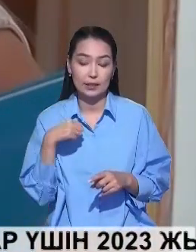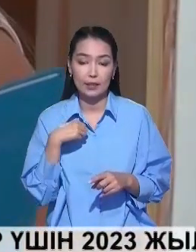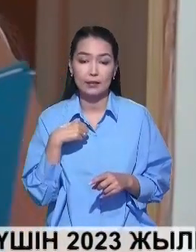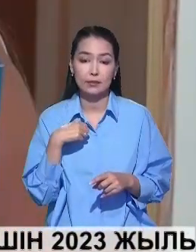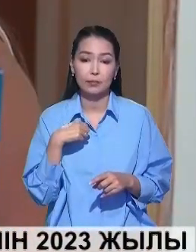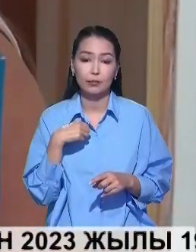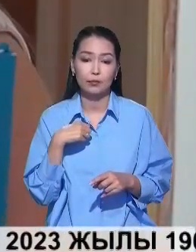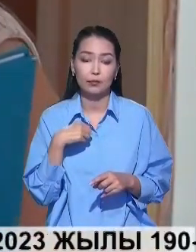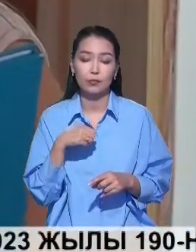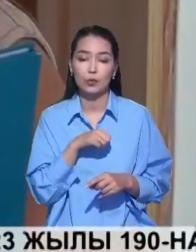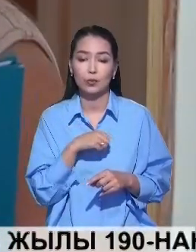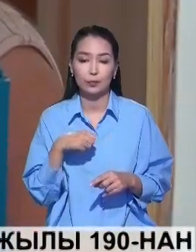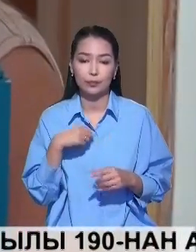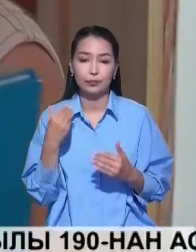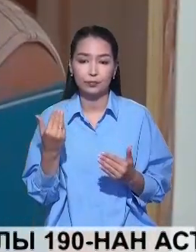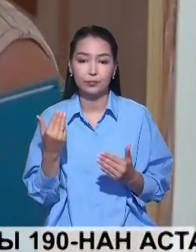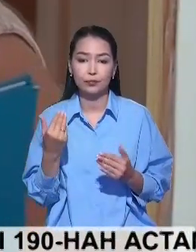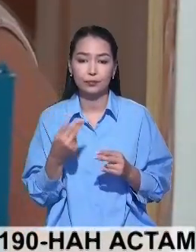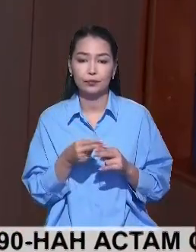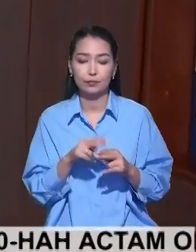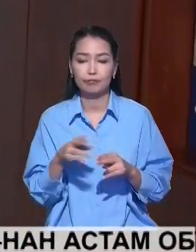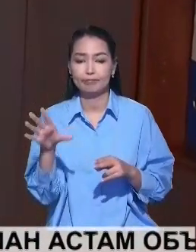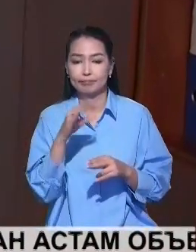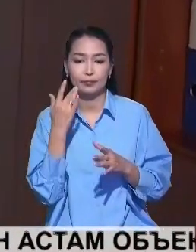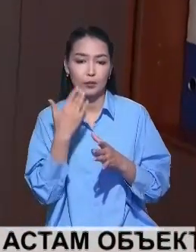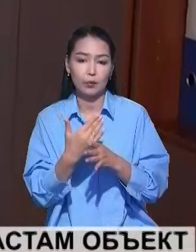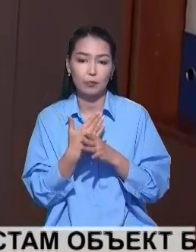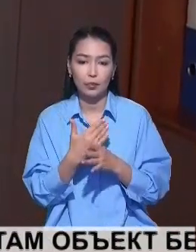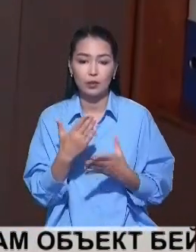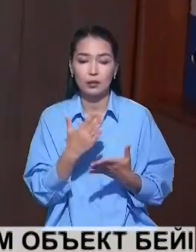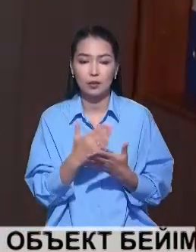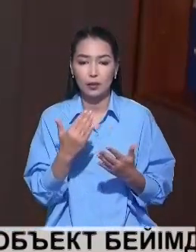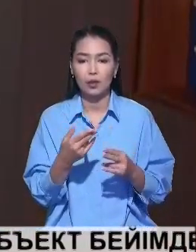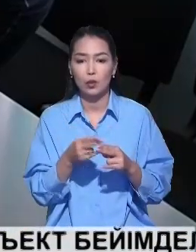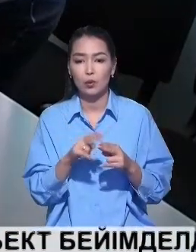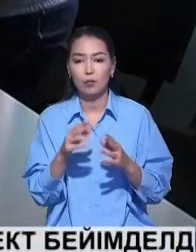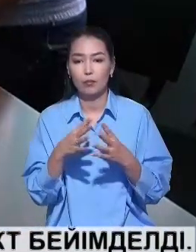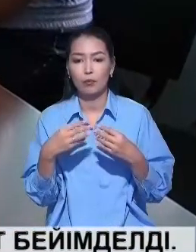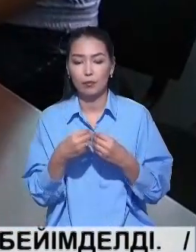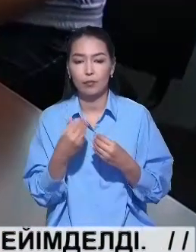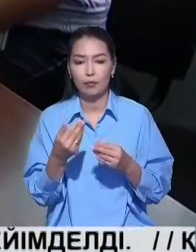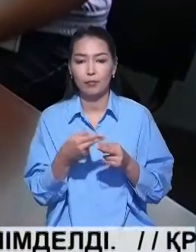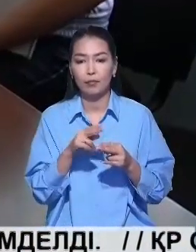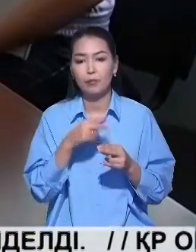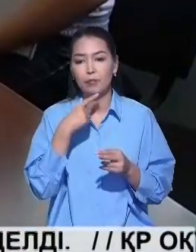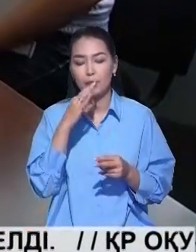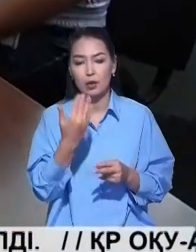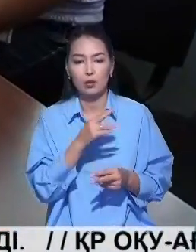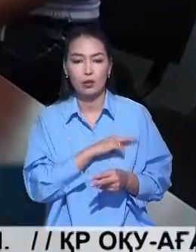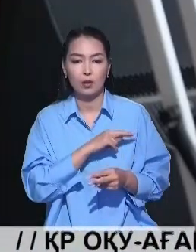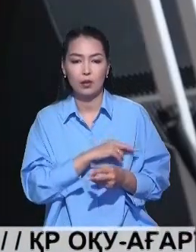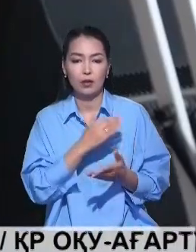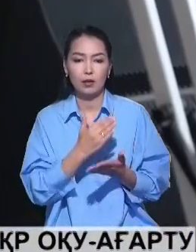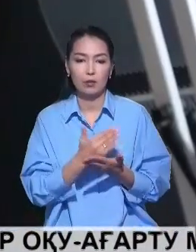қалай оң көзімен қарайды. Бізге көмектесіп атады. Қарағошевтер әулетіндегі 6 баланың 5-еуі полицияда қызмет істейді. Алды